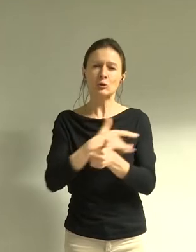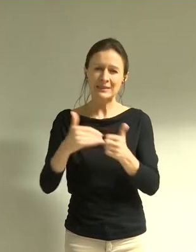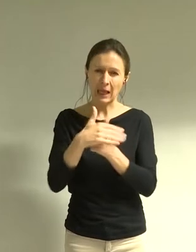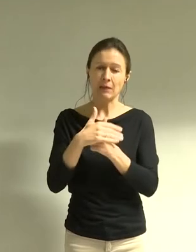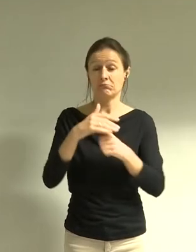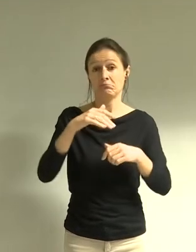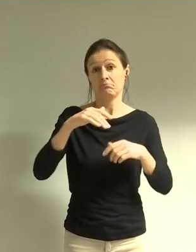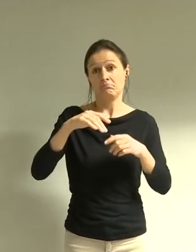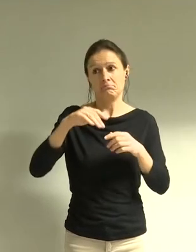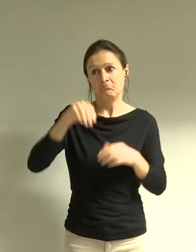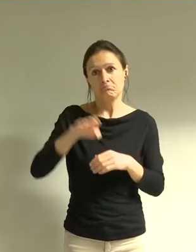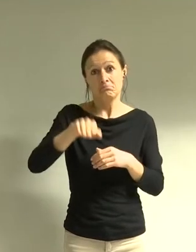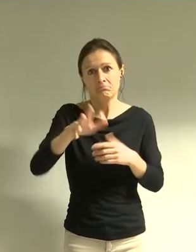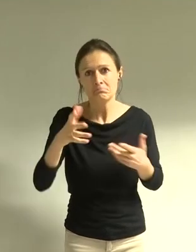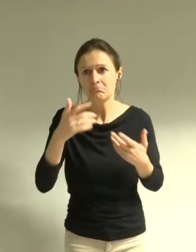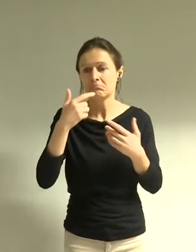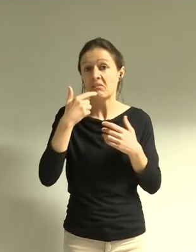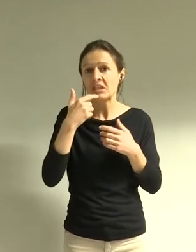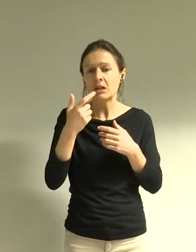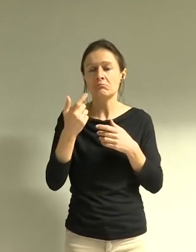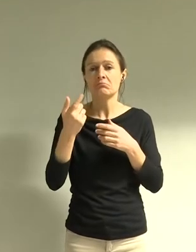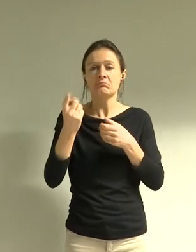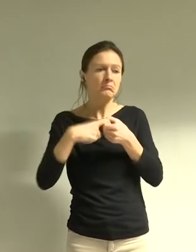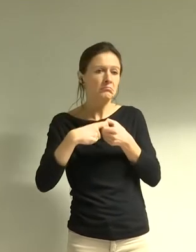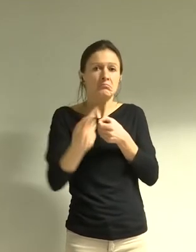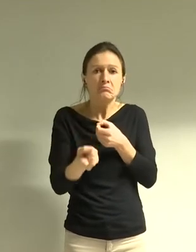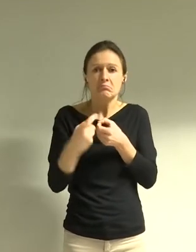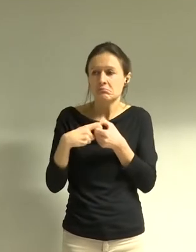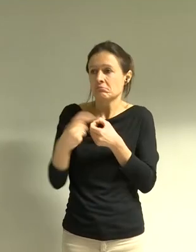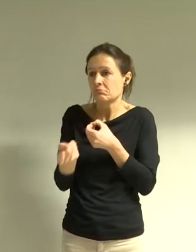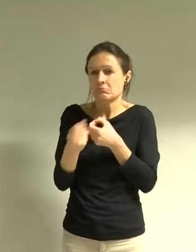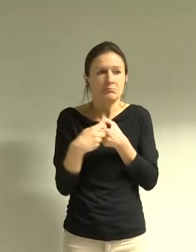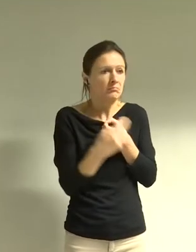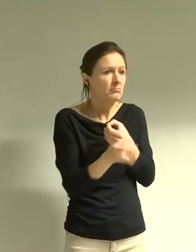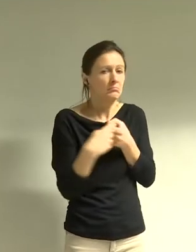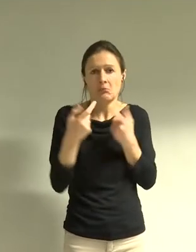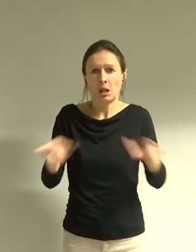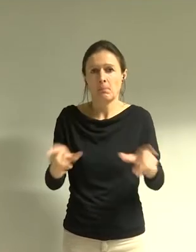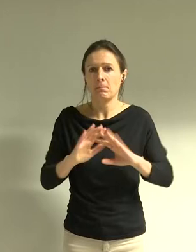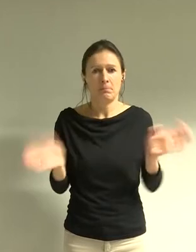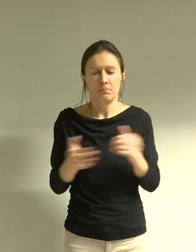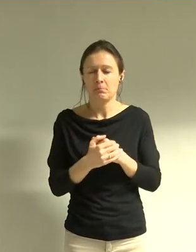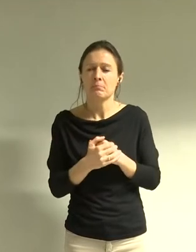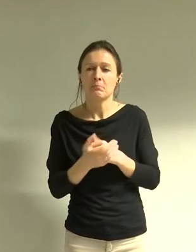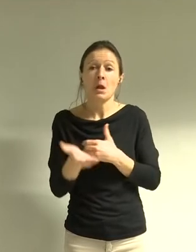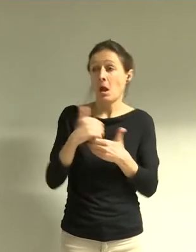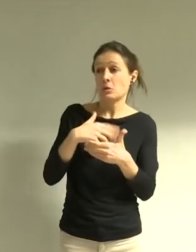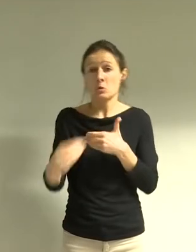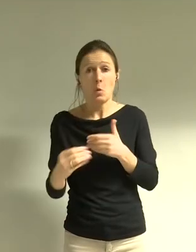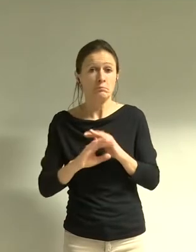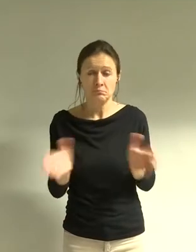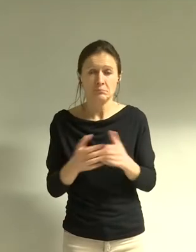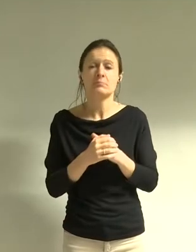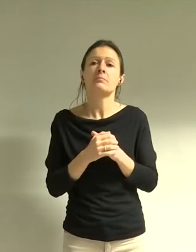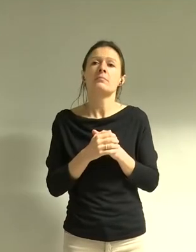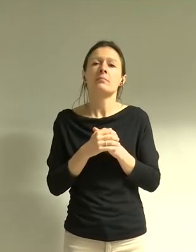permet la libre entrée et sortie des sociétaires des coopérateurs le principe le fil conducteur jeune